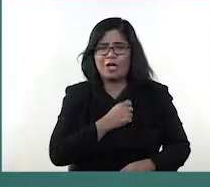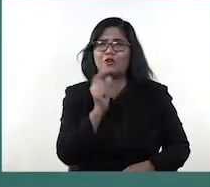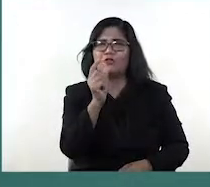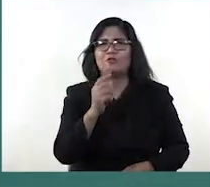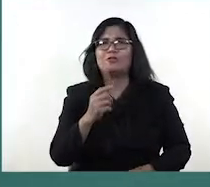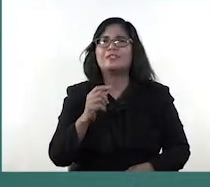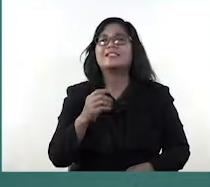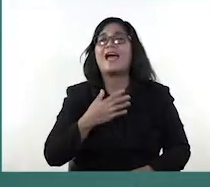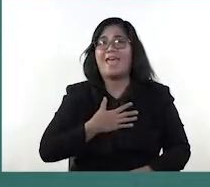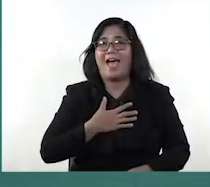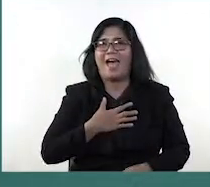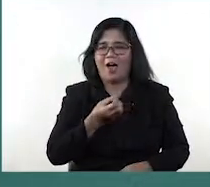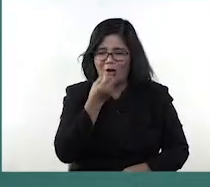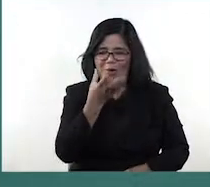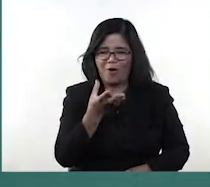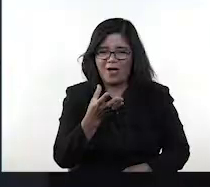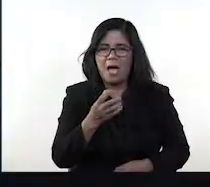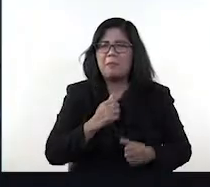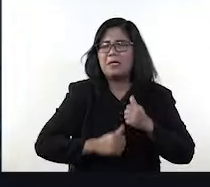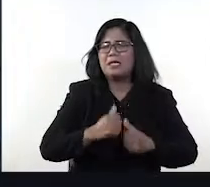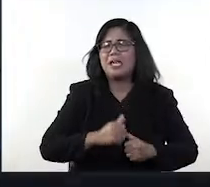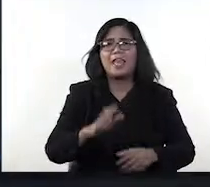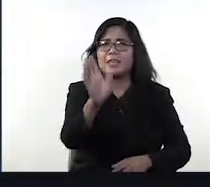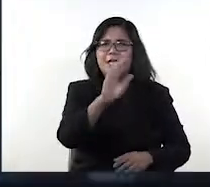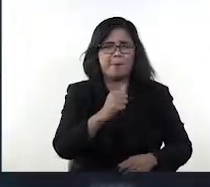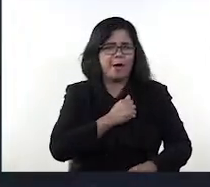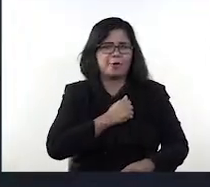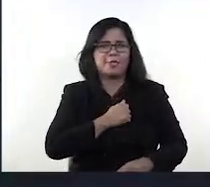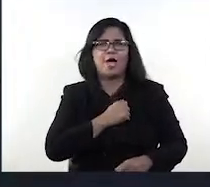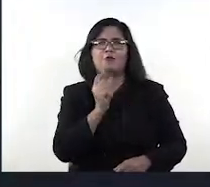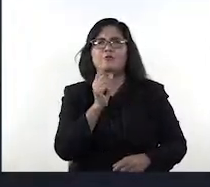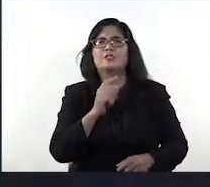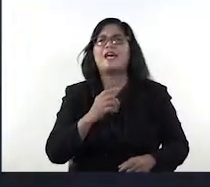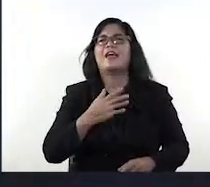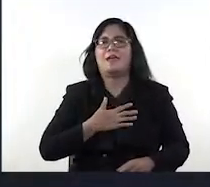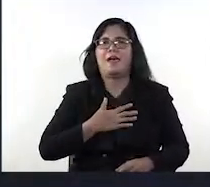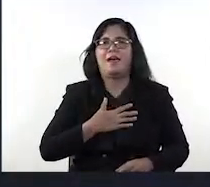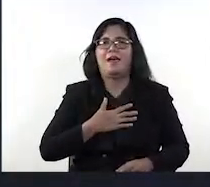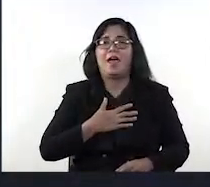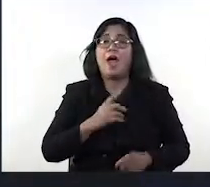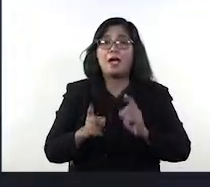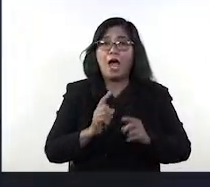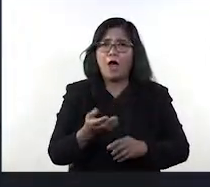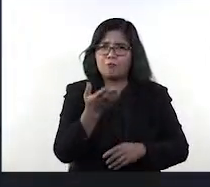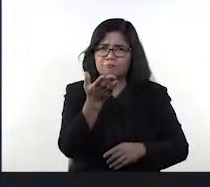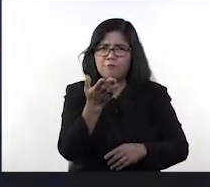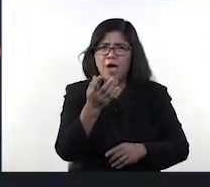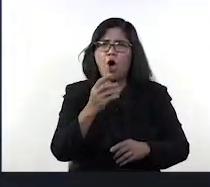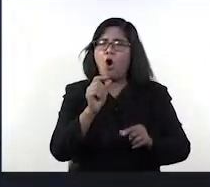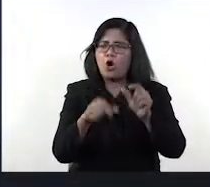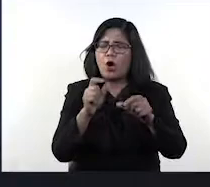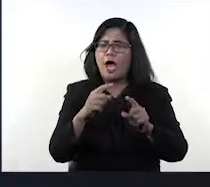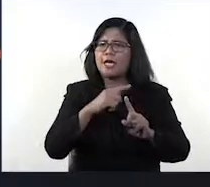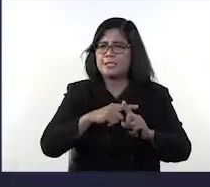bilang sama saya penderitaan tidak menakutkan buat saya ini your reaction Oh no konkritnya